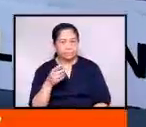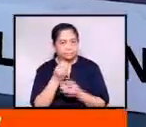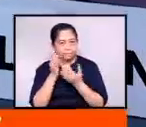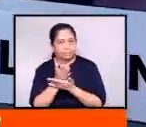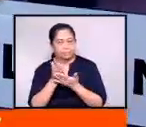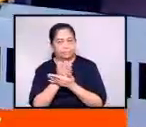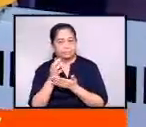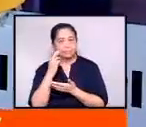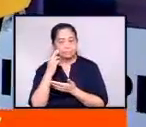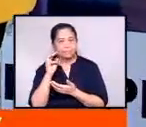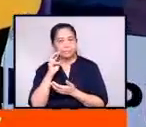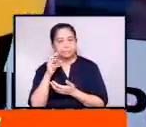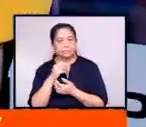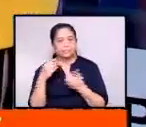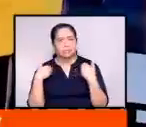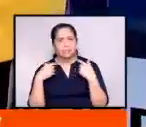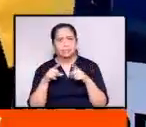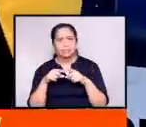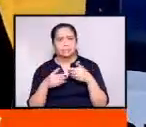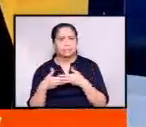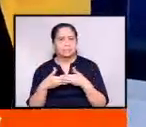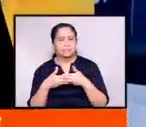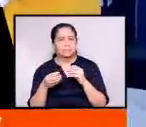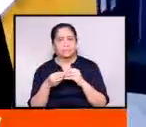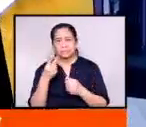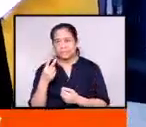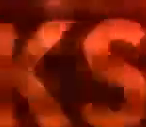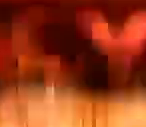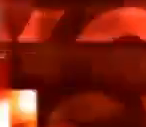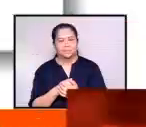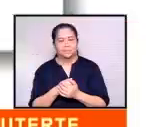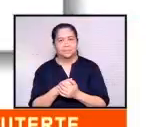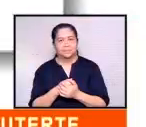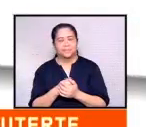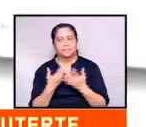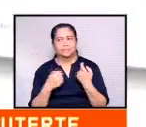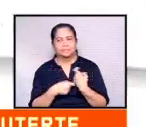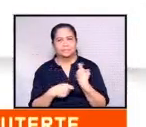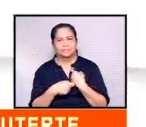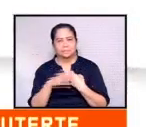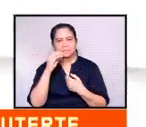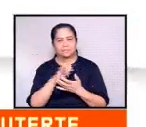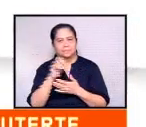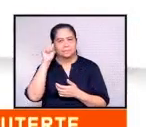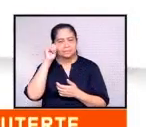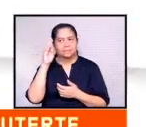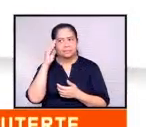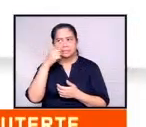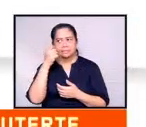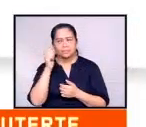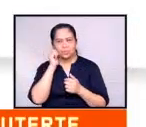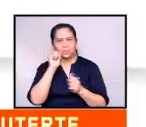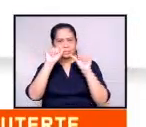ibinahagi ni Regina Wilson sa social media na magkakaroon na sila ng baby number 2. Tinasar pa raw siya ng kanyang mister na si Arthur Bernan dahil